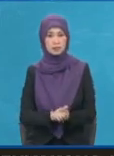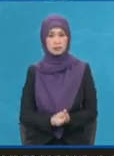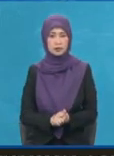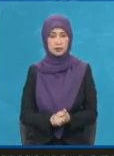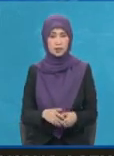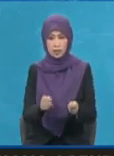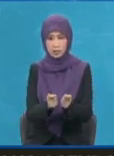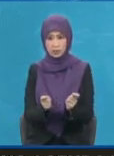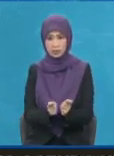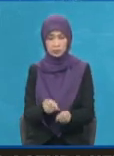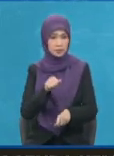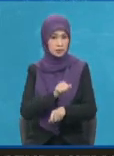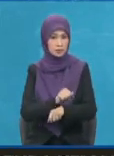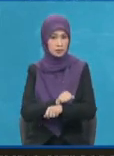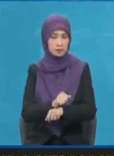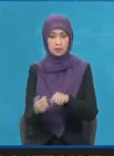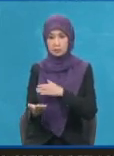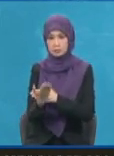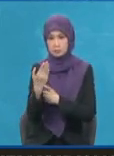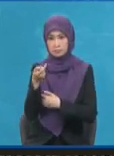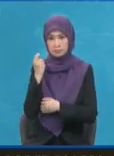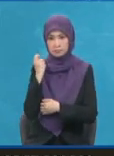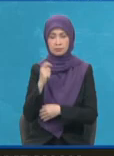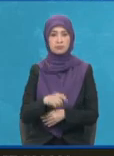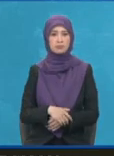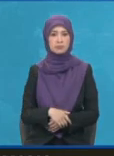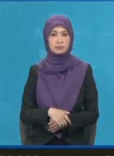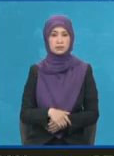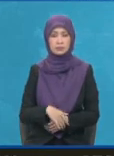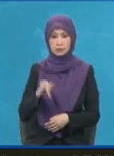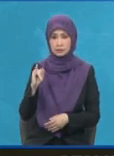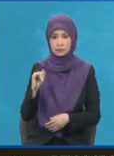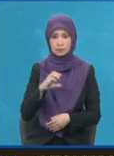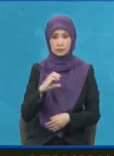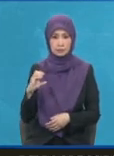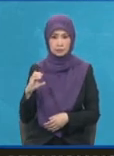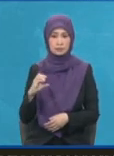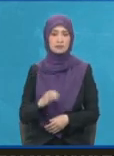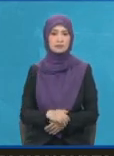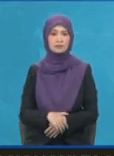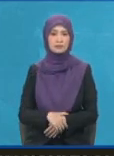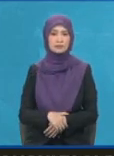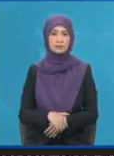kerja diadakan pagi tadi cerai diadakan di pusat persidangan antara bangsa bratas